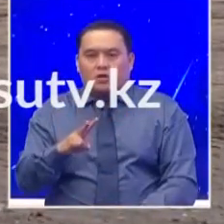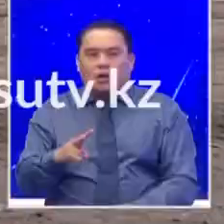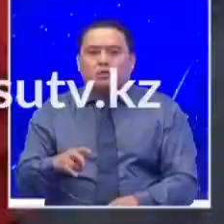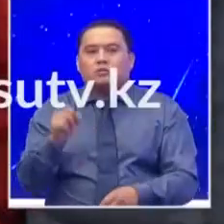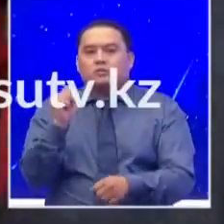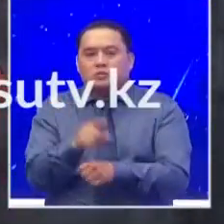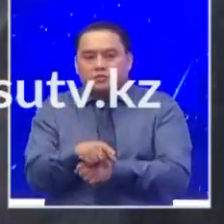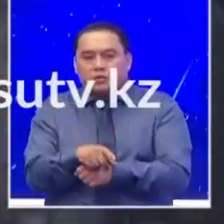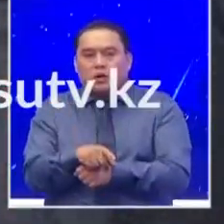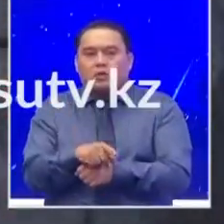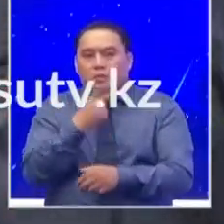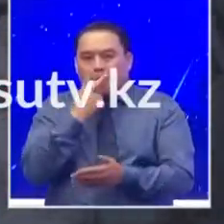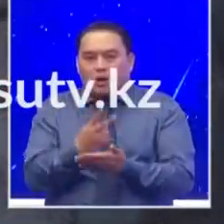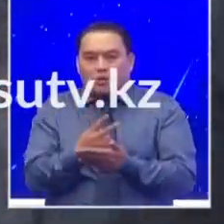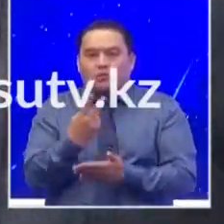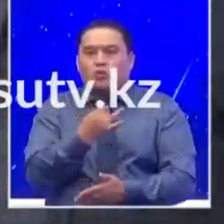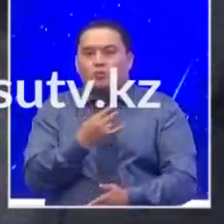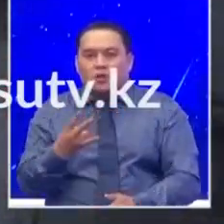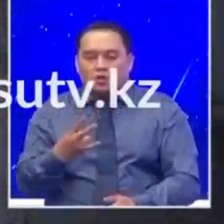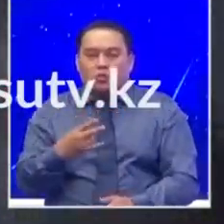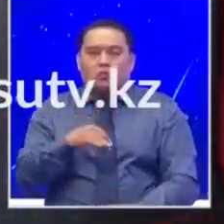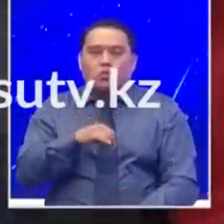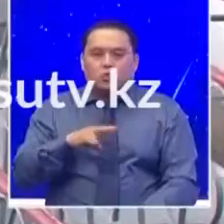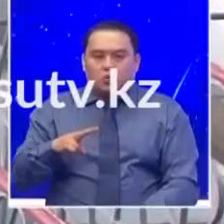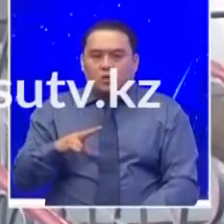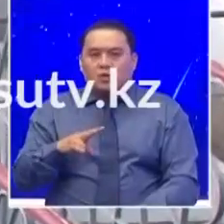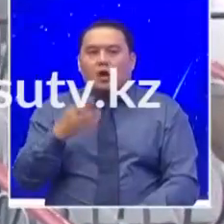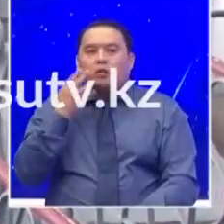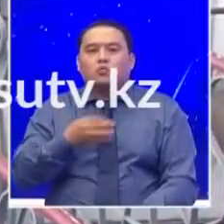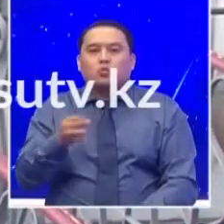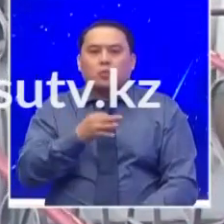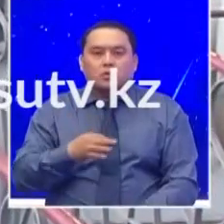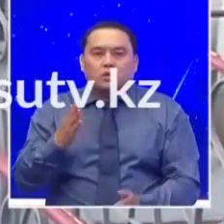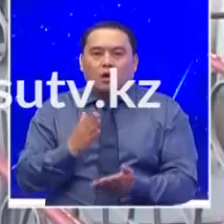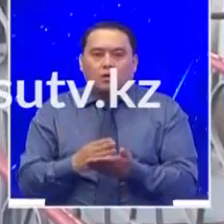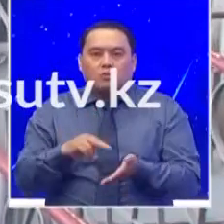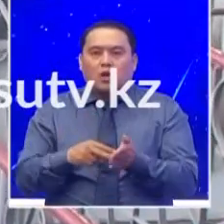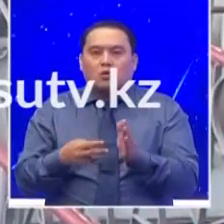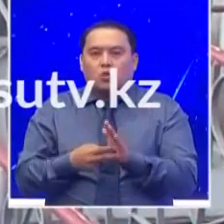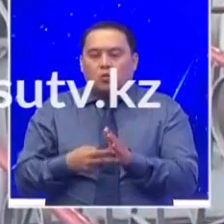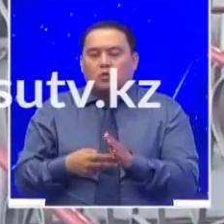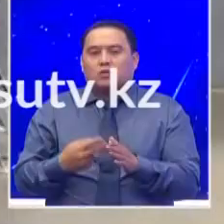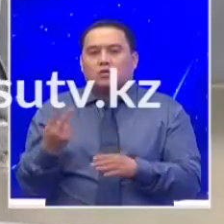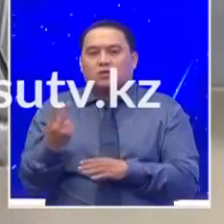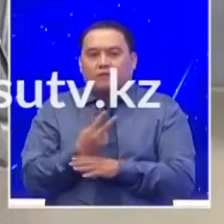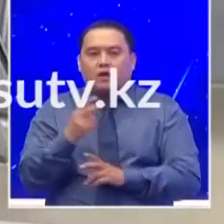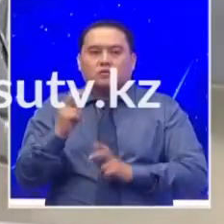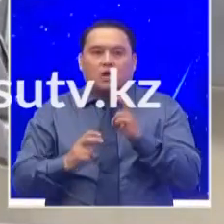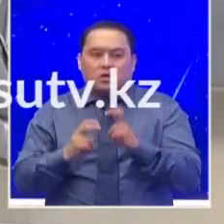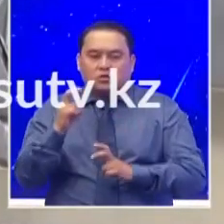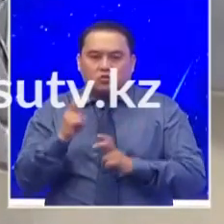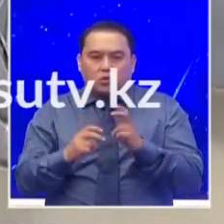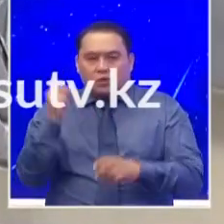поставлена задача довести этот показатель до 2 миллионов тонн. Для этого в Алматинской области планируют модернизировать еще два сахзавода